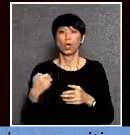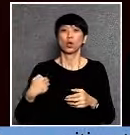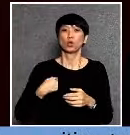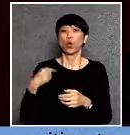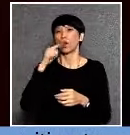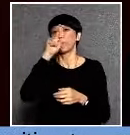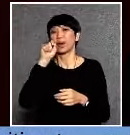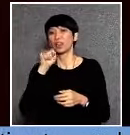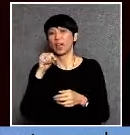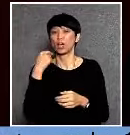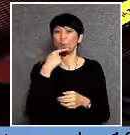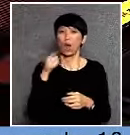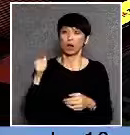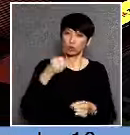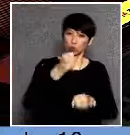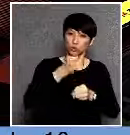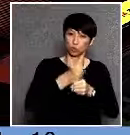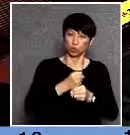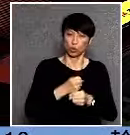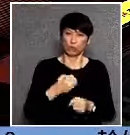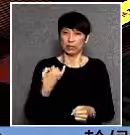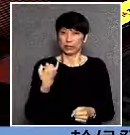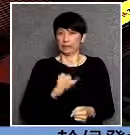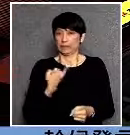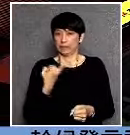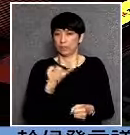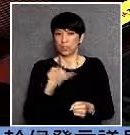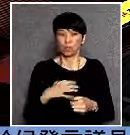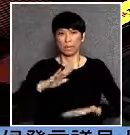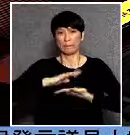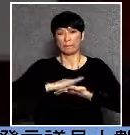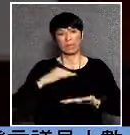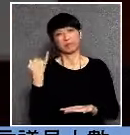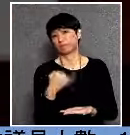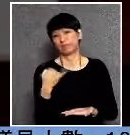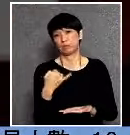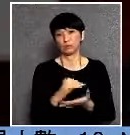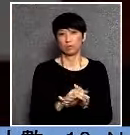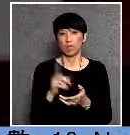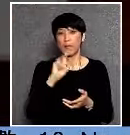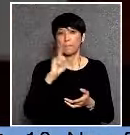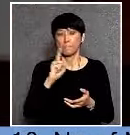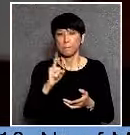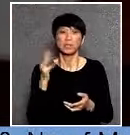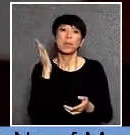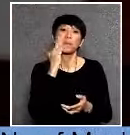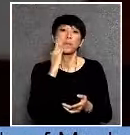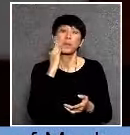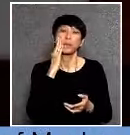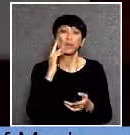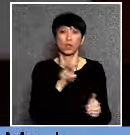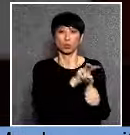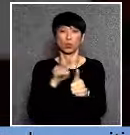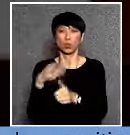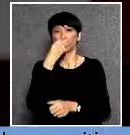是，他做了咁多醜事，人格咁卑下，仲有咩顏面去管治